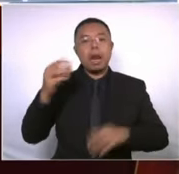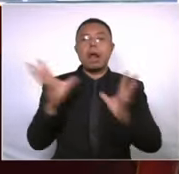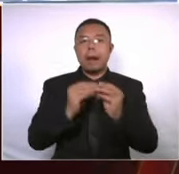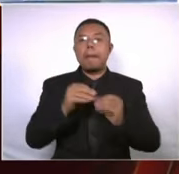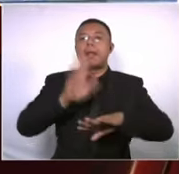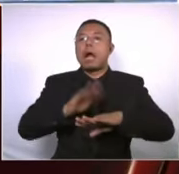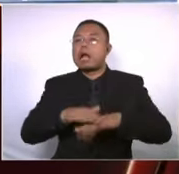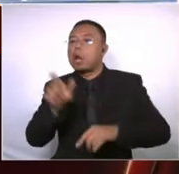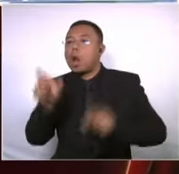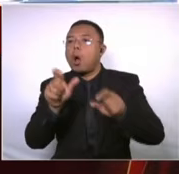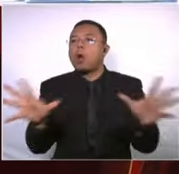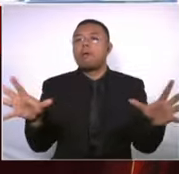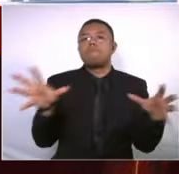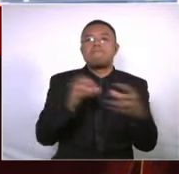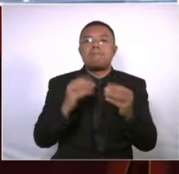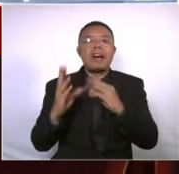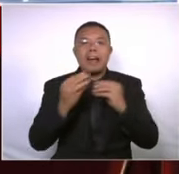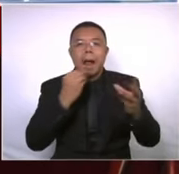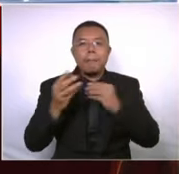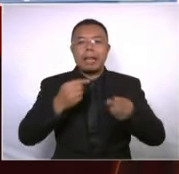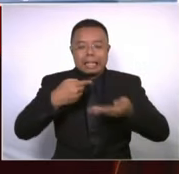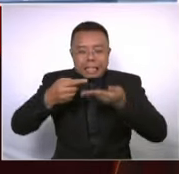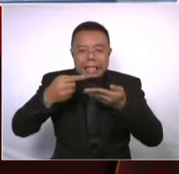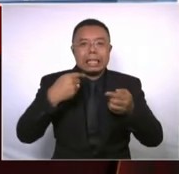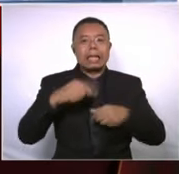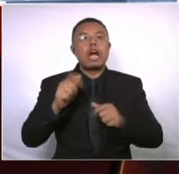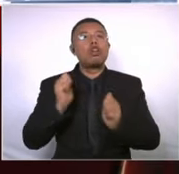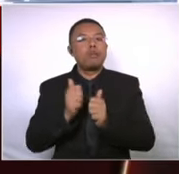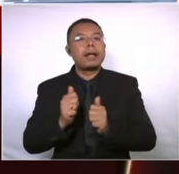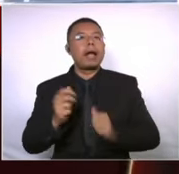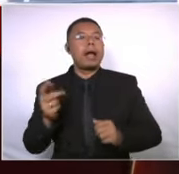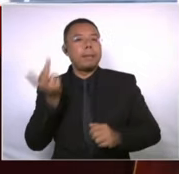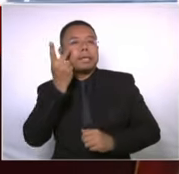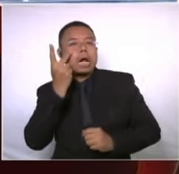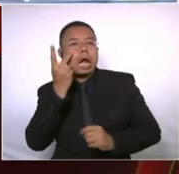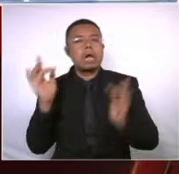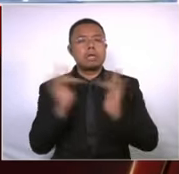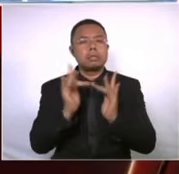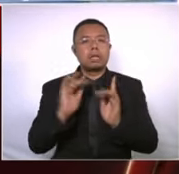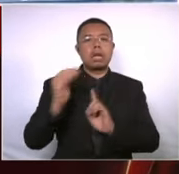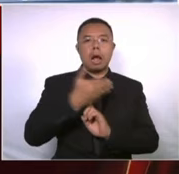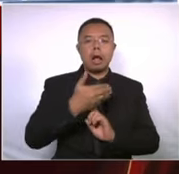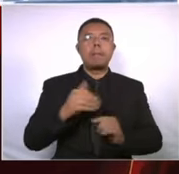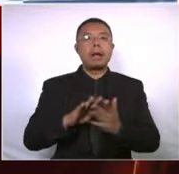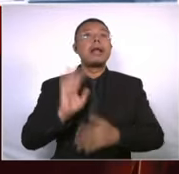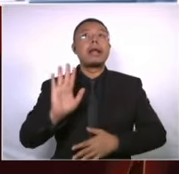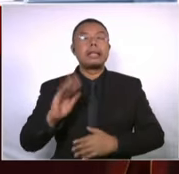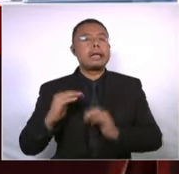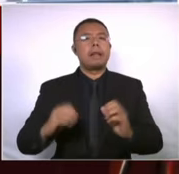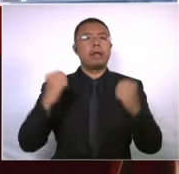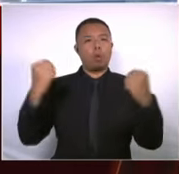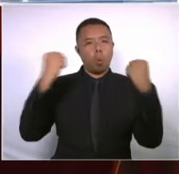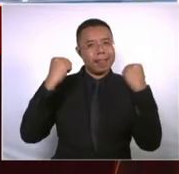pihak-pihak yang terkait dengan tugas-tugas ini agar cyber security ke depan di tegakkan dengan